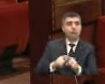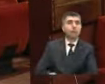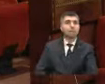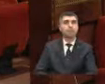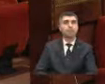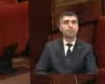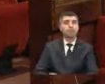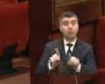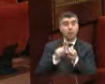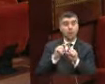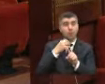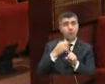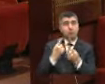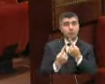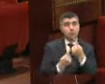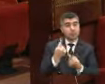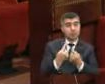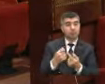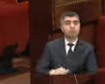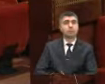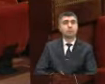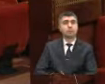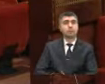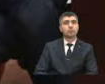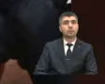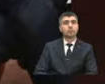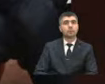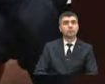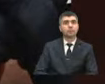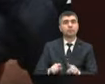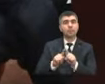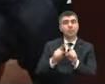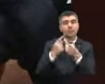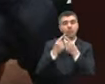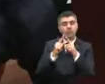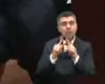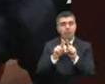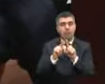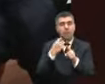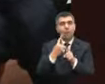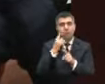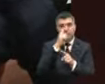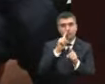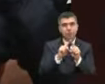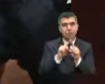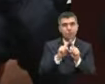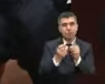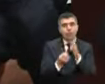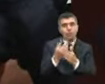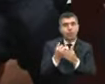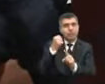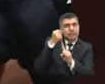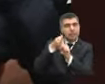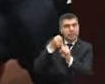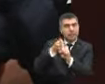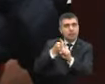الأفق الأرحب خلانا إضافة إلى التزامات ديالنا الدولية والوصول إلى أهداف الألفية الثالثة، خلانا أننا نحدوا